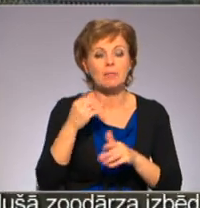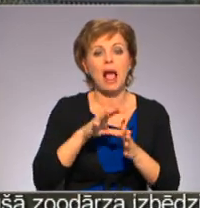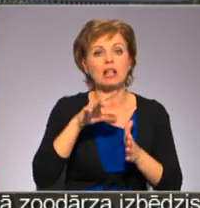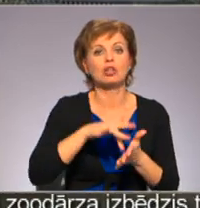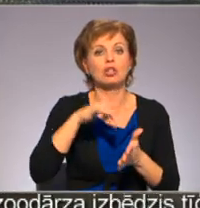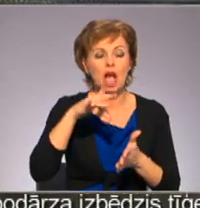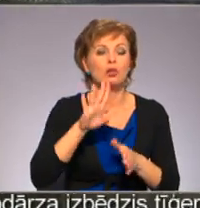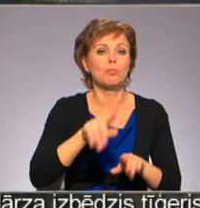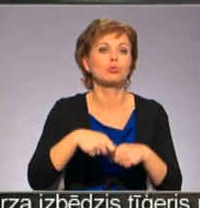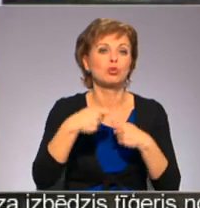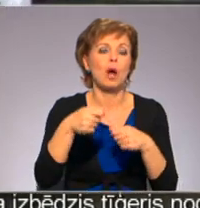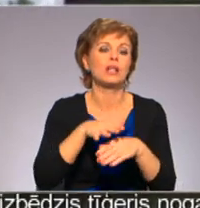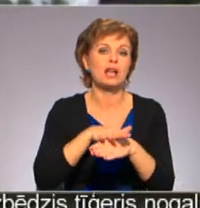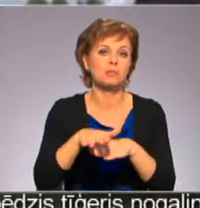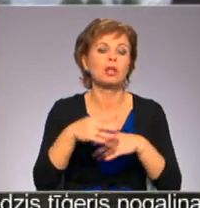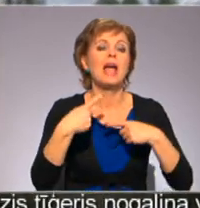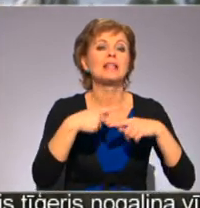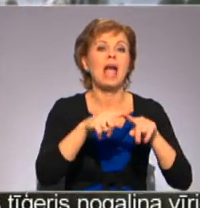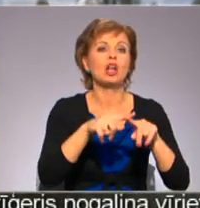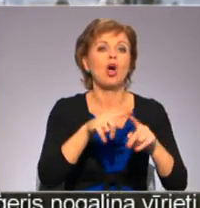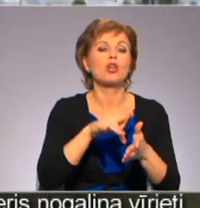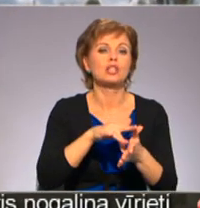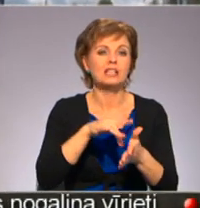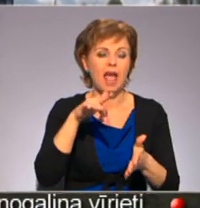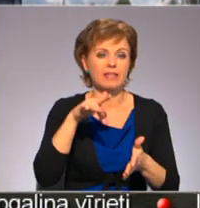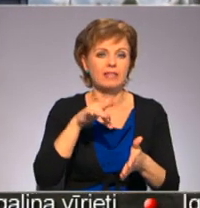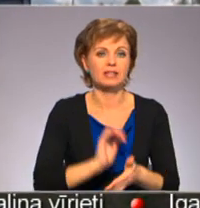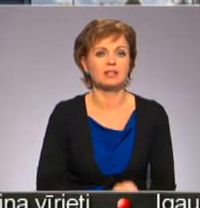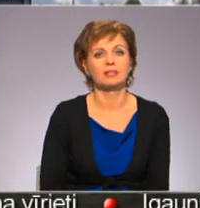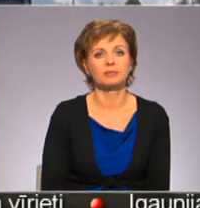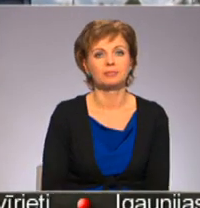eksploatācijā tiks nodots arī tehnoloģiju centrs. Gonta Pūrnieciņš, Kurzemes televīzija.